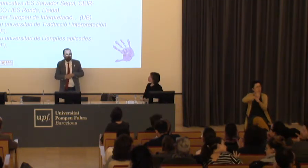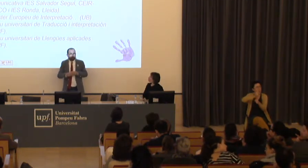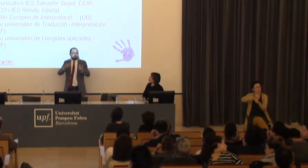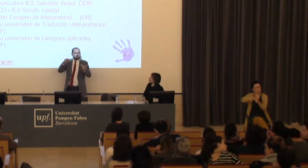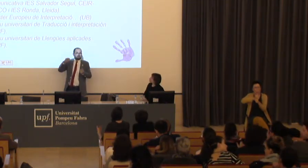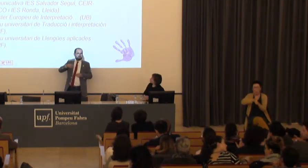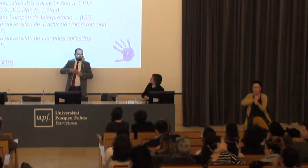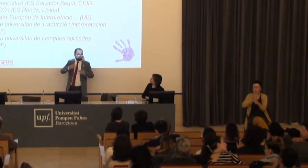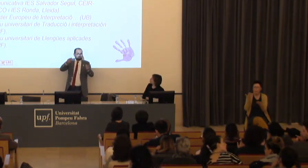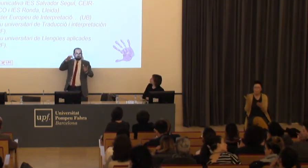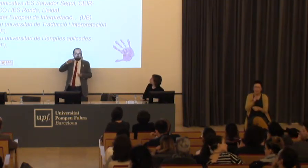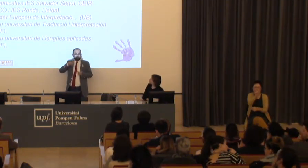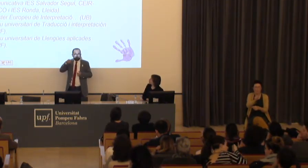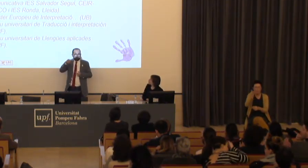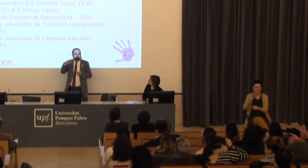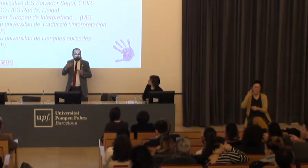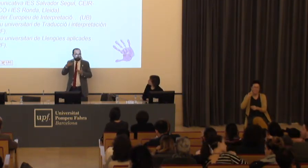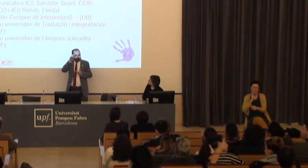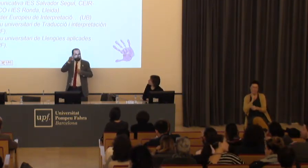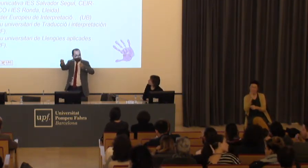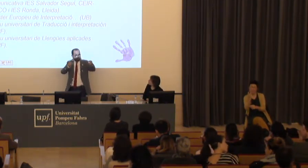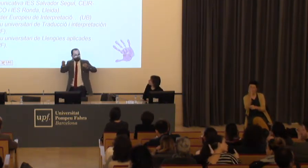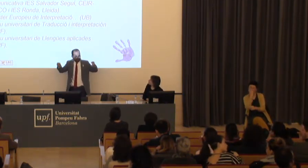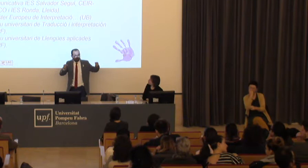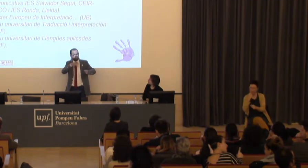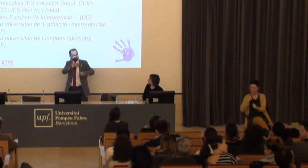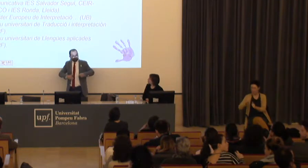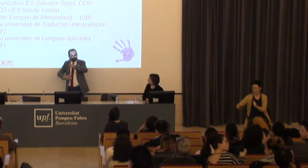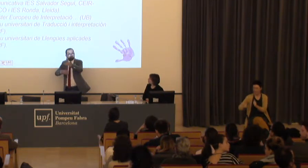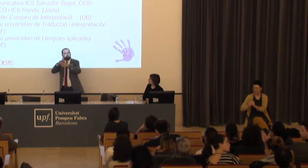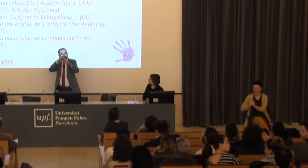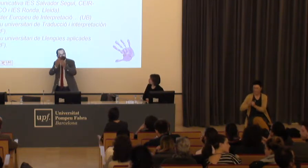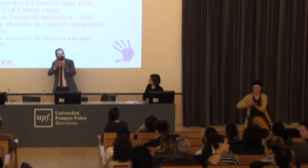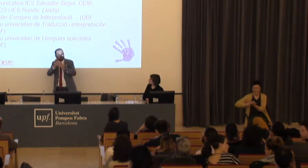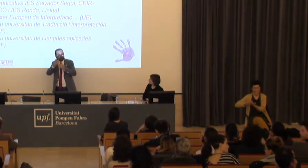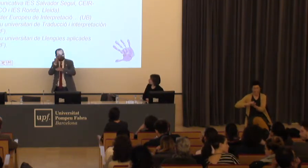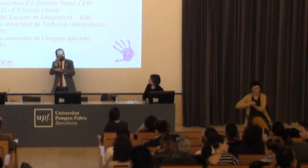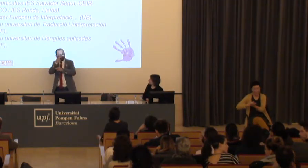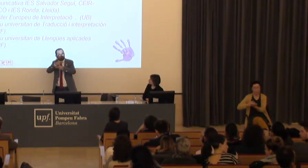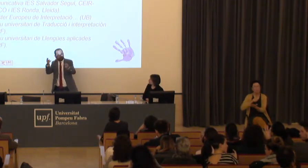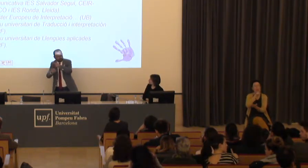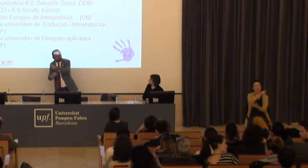a l'IES Salvador Seguí i a d'altres. I també hi ha professors